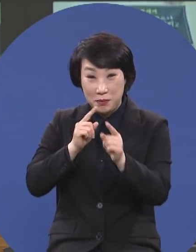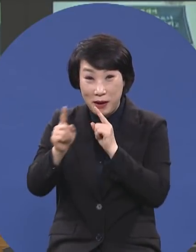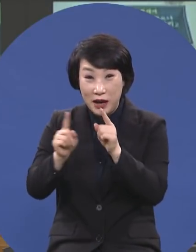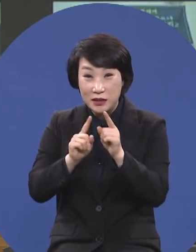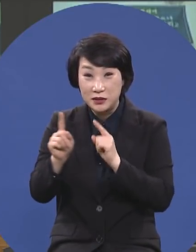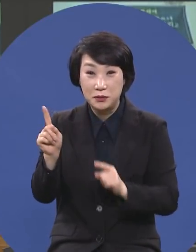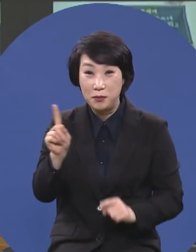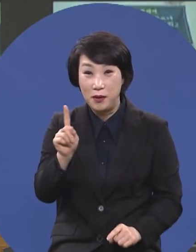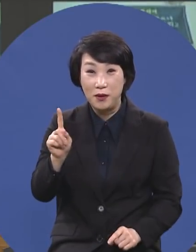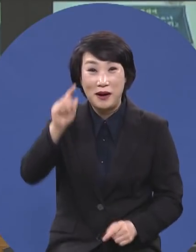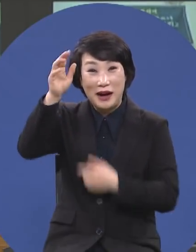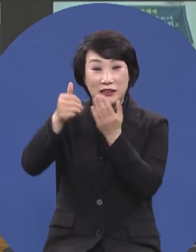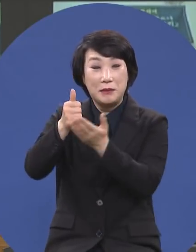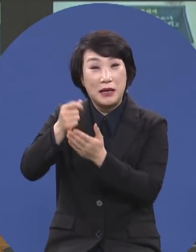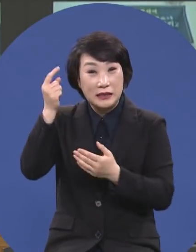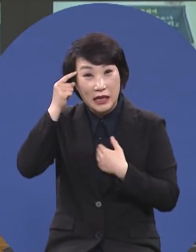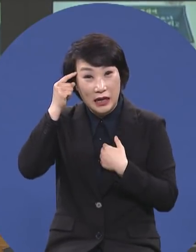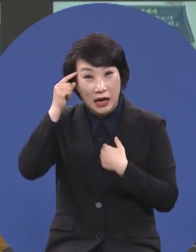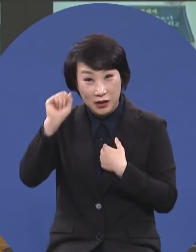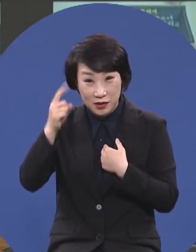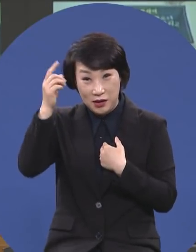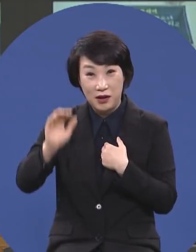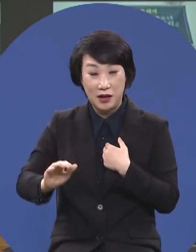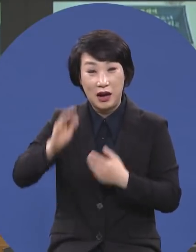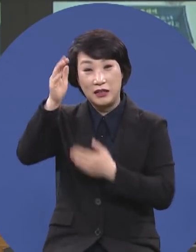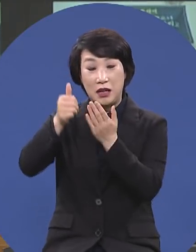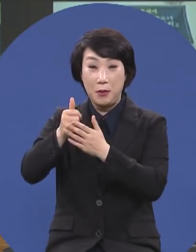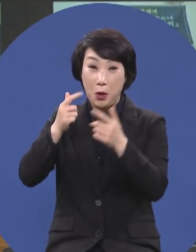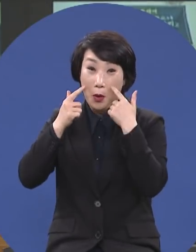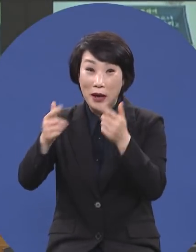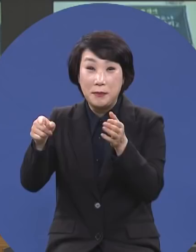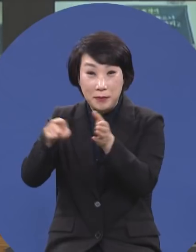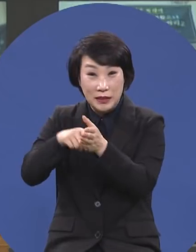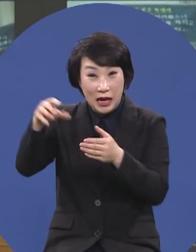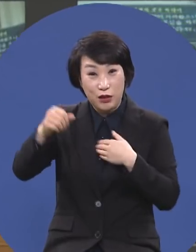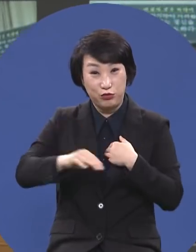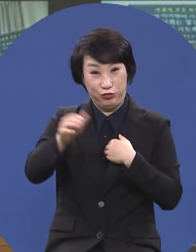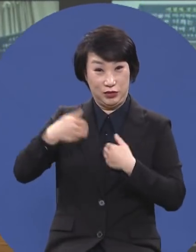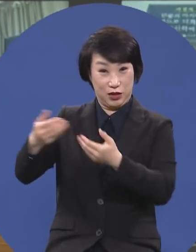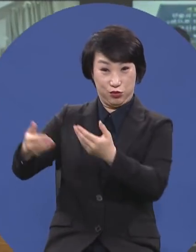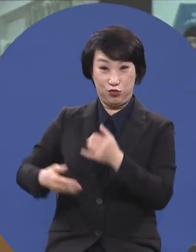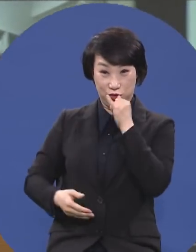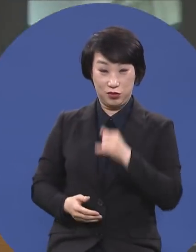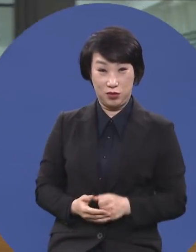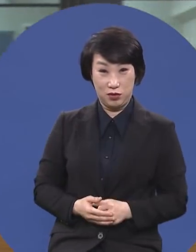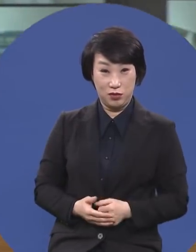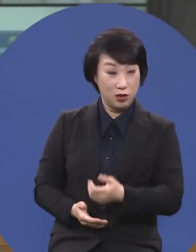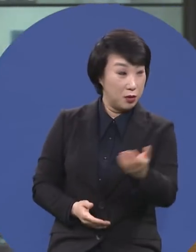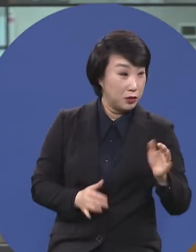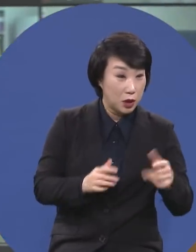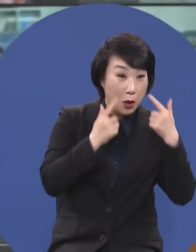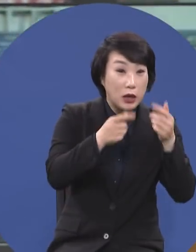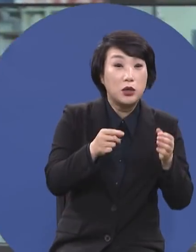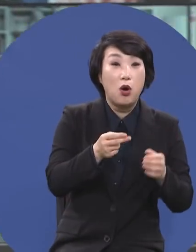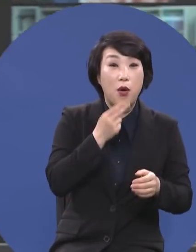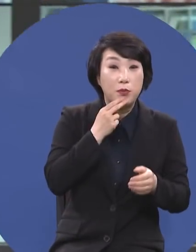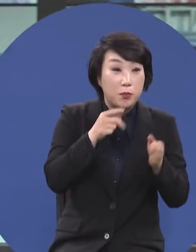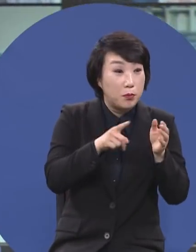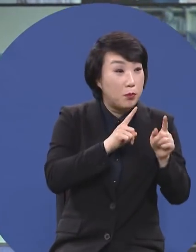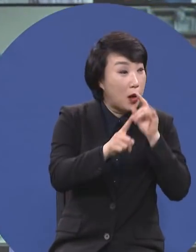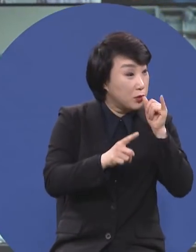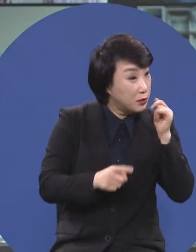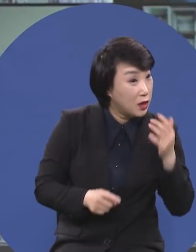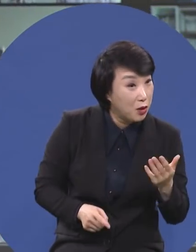말씀은 하나님의 생각에서 하나님의 확신으로 우리에게 주지요. 근데 확신이 없는 말씀이 어디